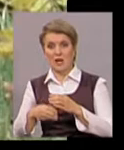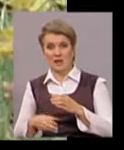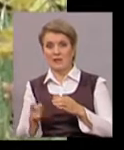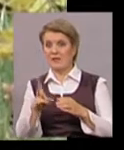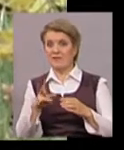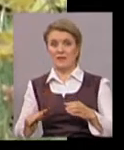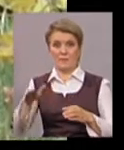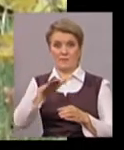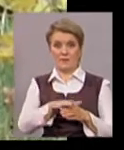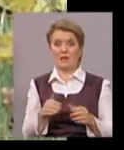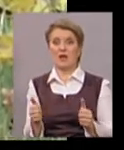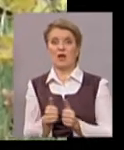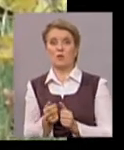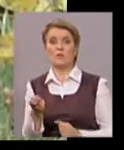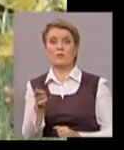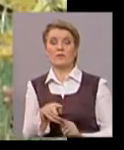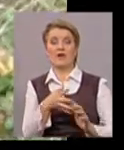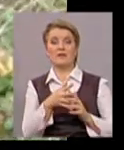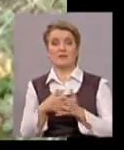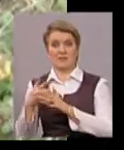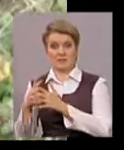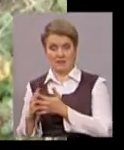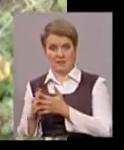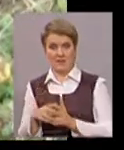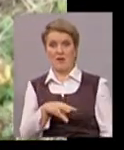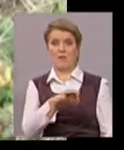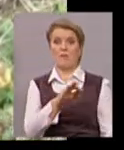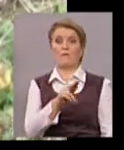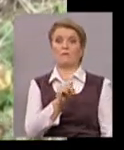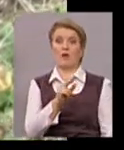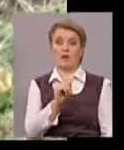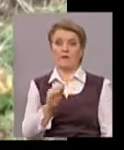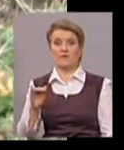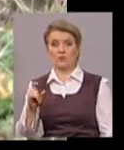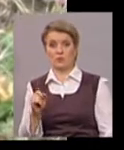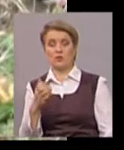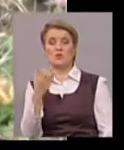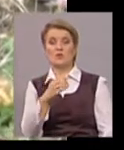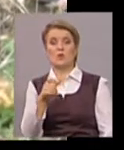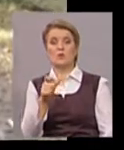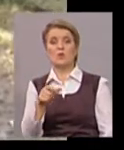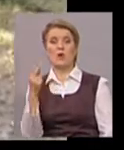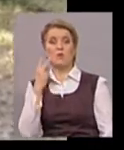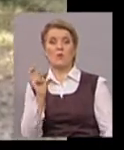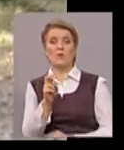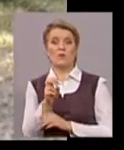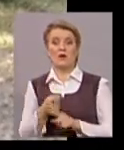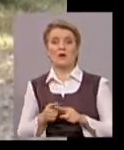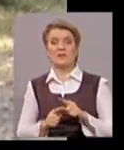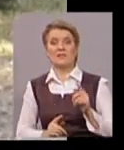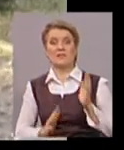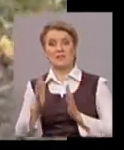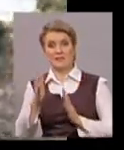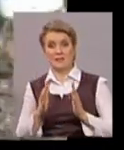прикрили. Зовсім поруч два села – Мовчанів та Узютичі. Сотні місцевих постійно ходять у ці місця за березовим соком по гриби